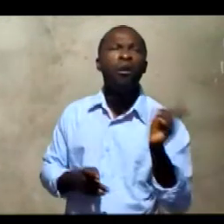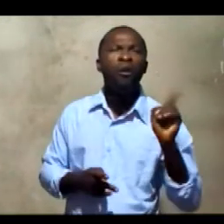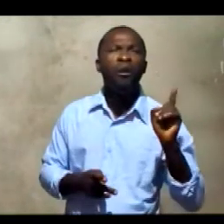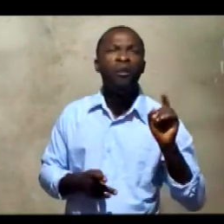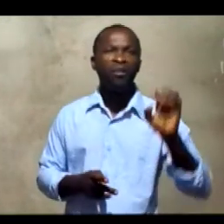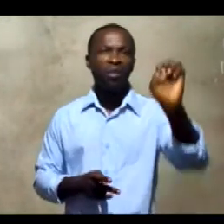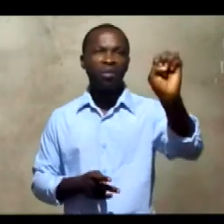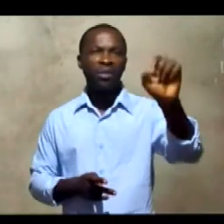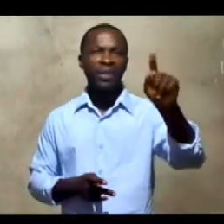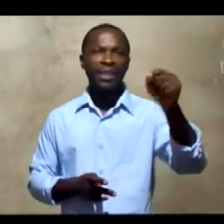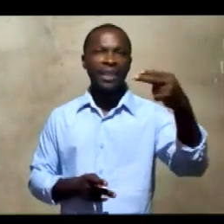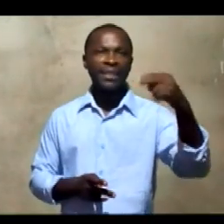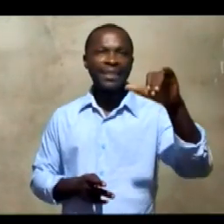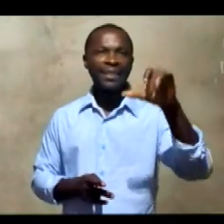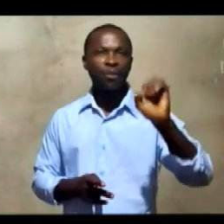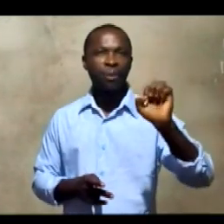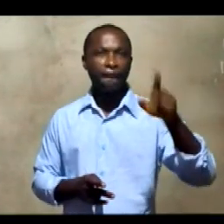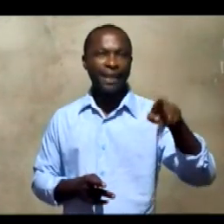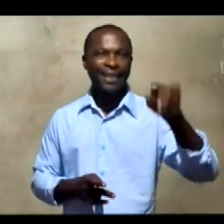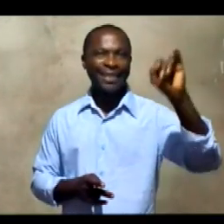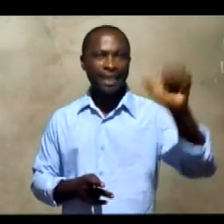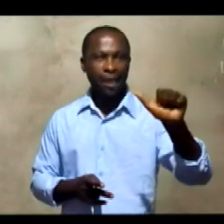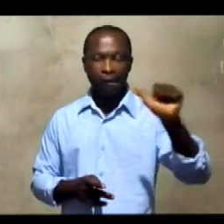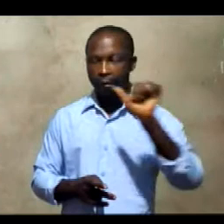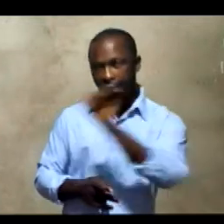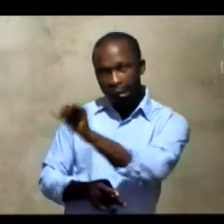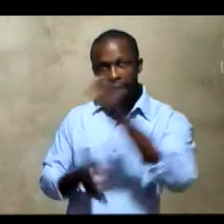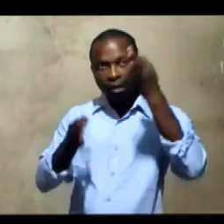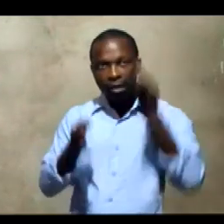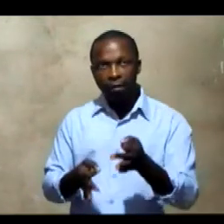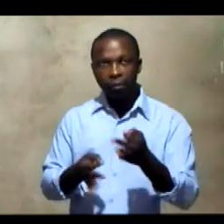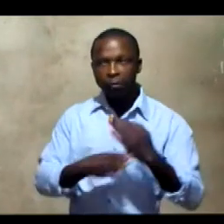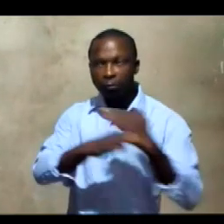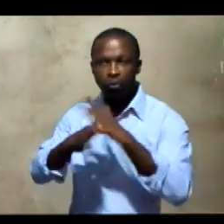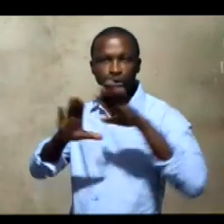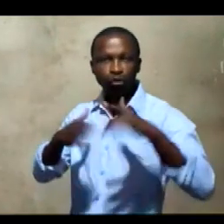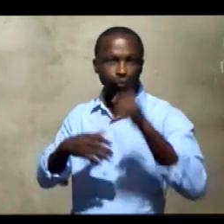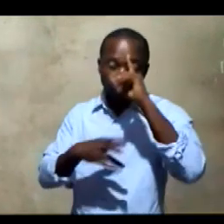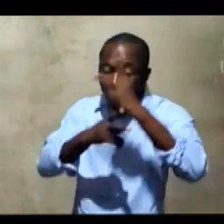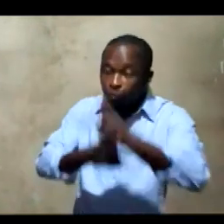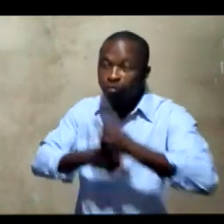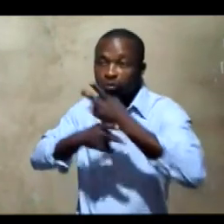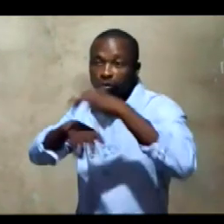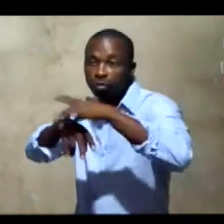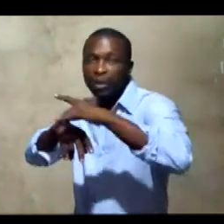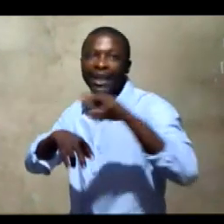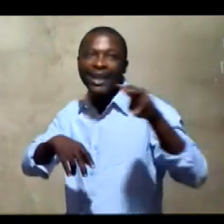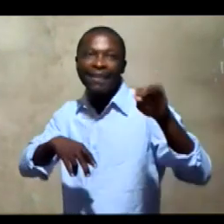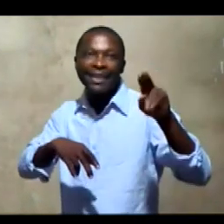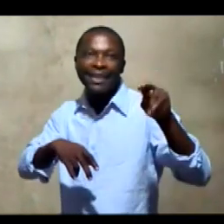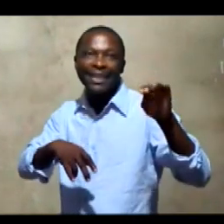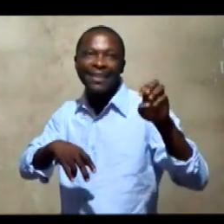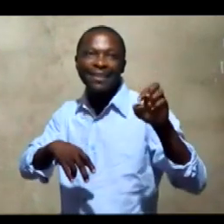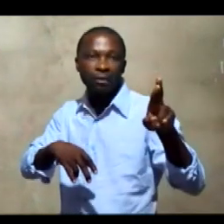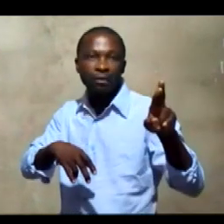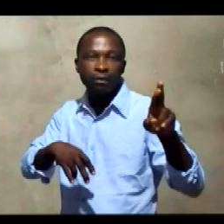attirer des investisseurs étrangers. Principale ressource mise en avant, la potasse, riche potentiel pour la production d'engrais. Je m'imagine que ça